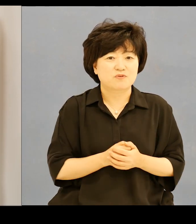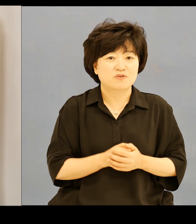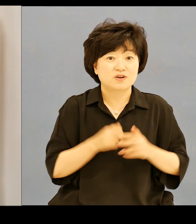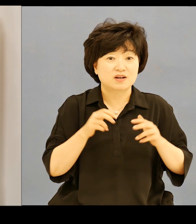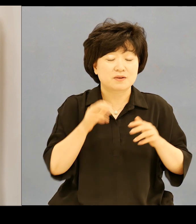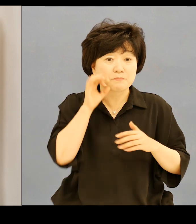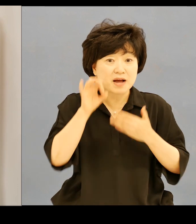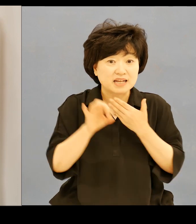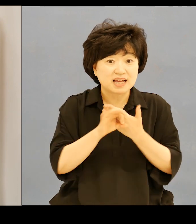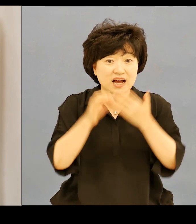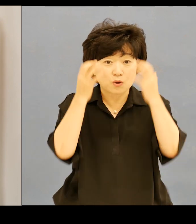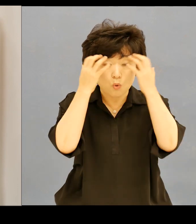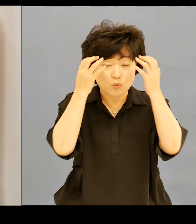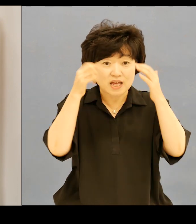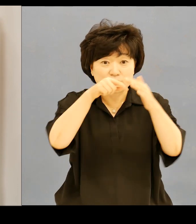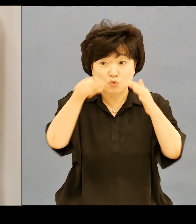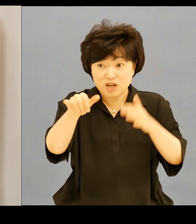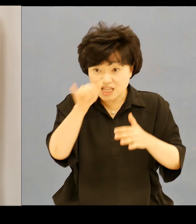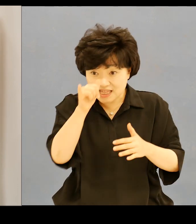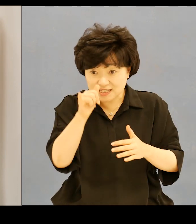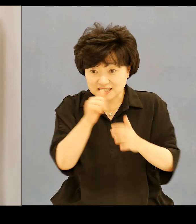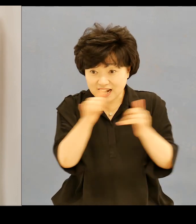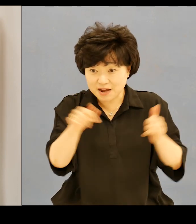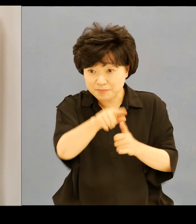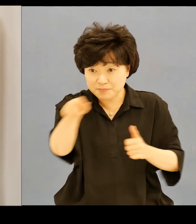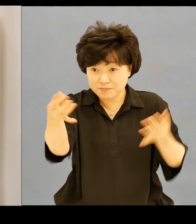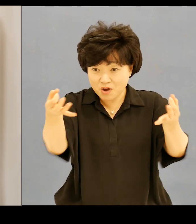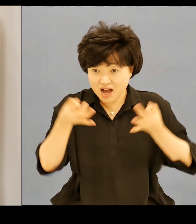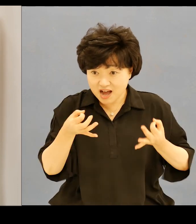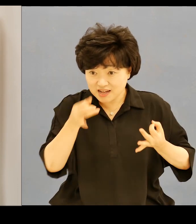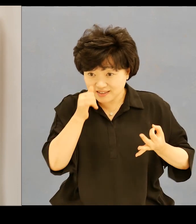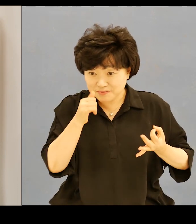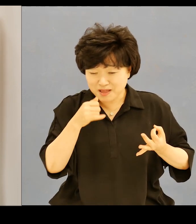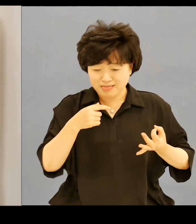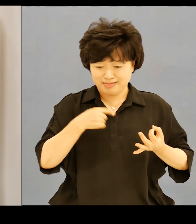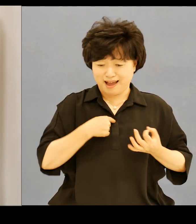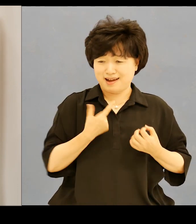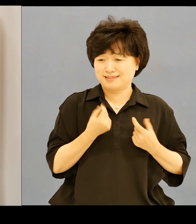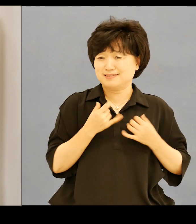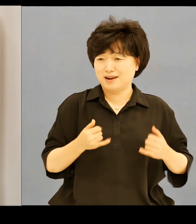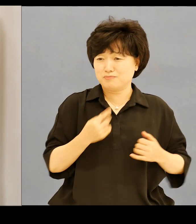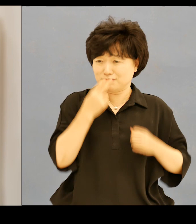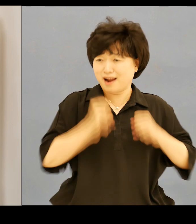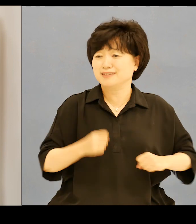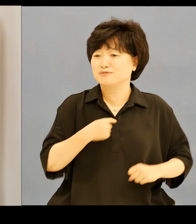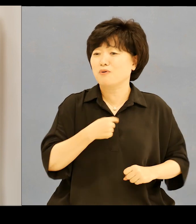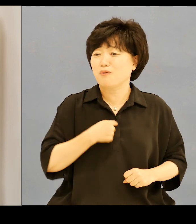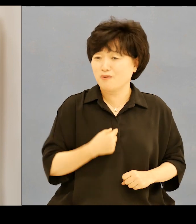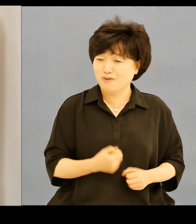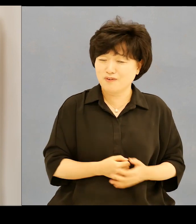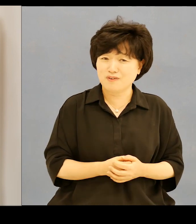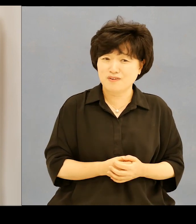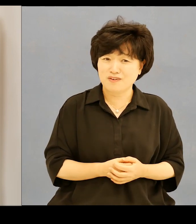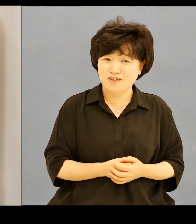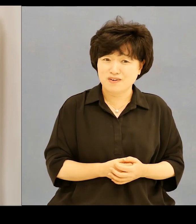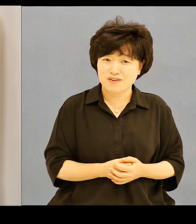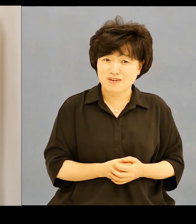지금 고난 속에 계신 분들이 계시다면 저 같은 사람도 사니까